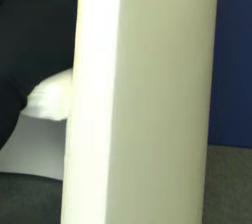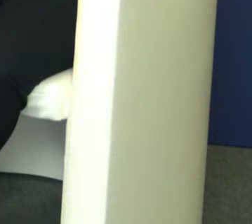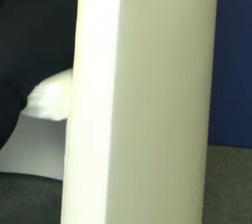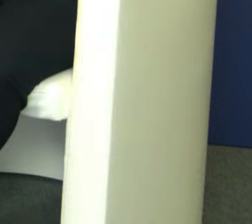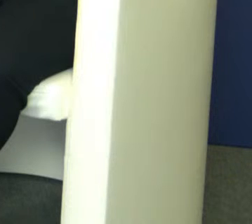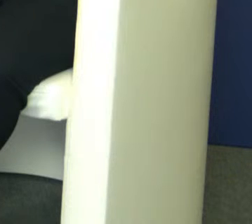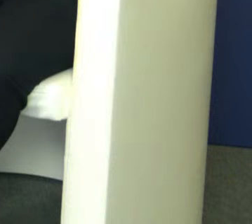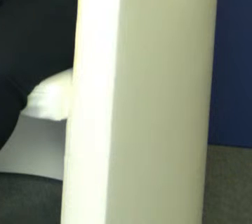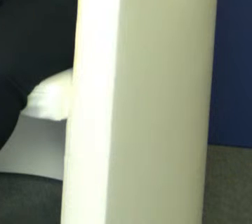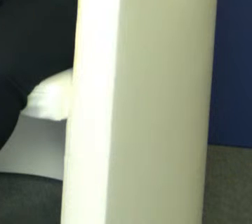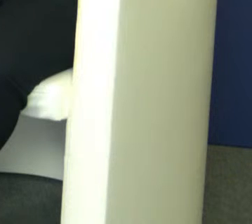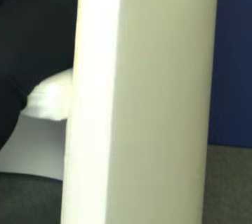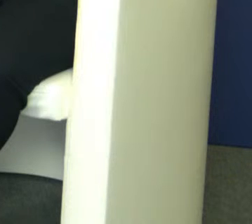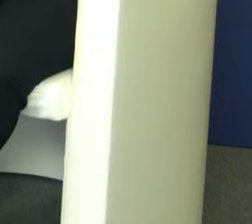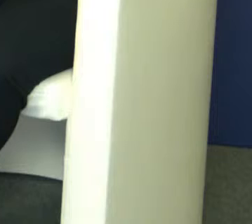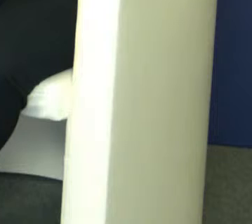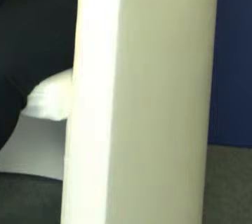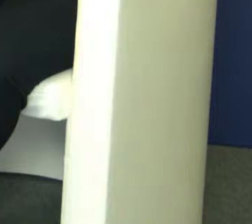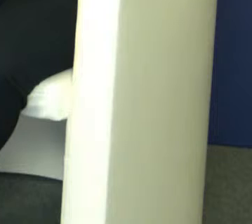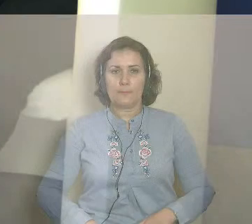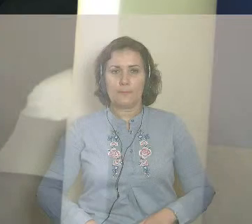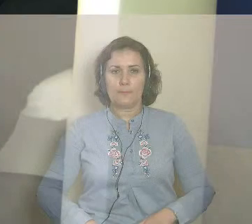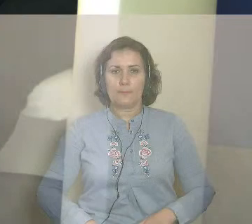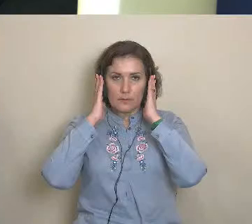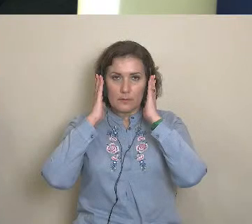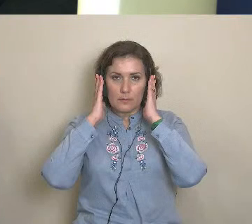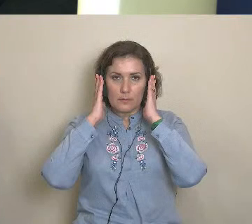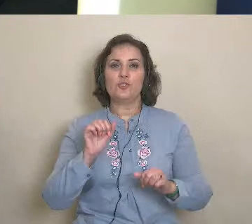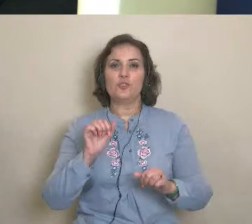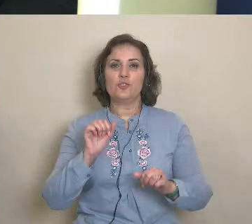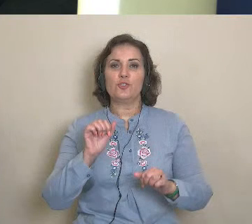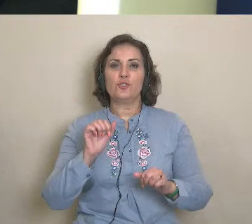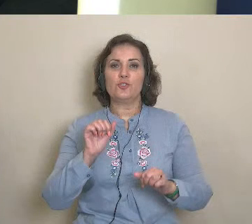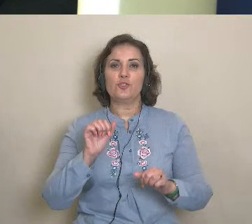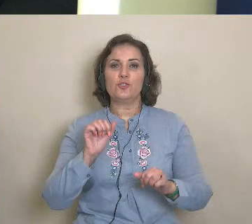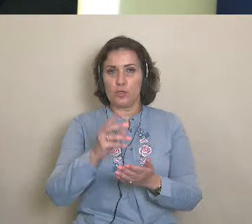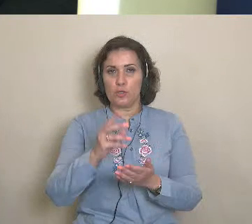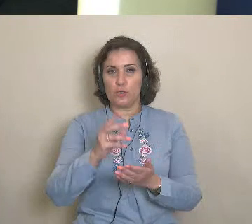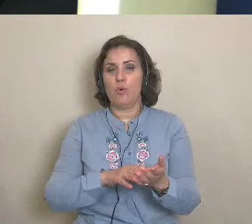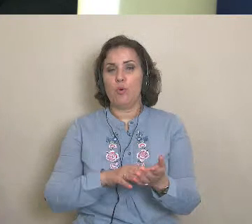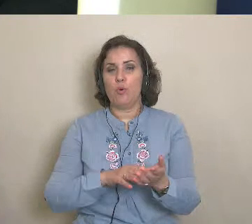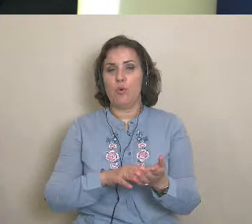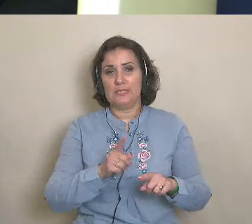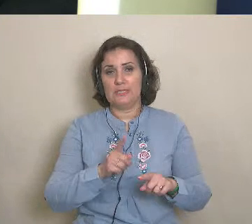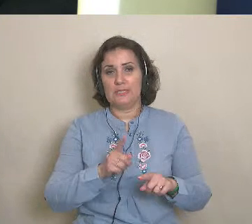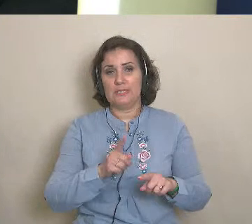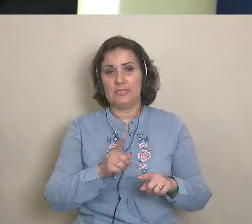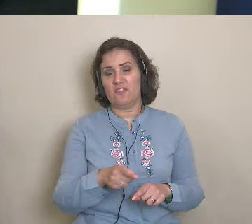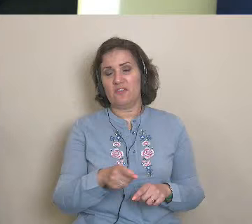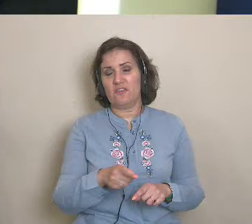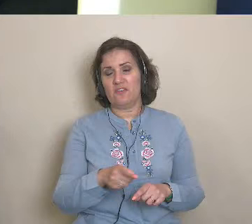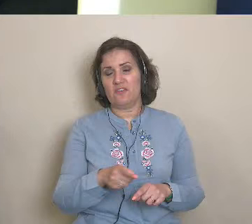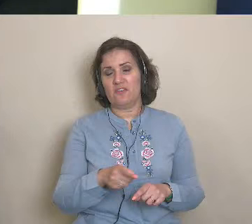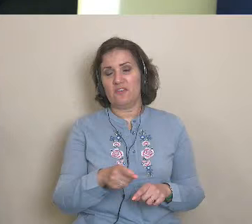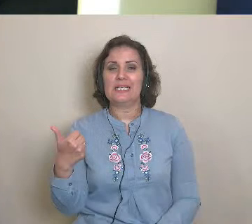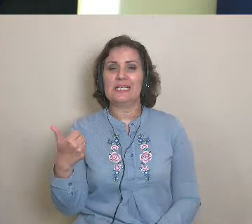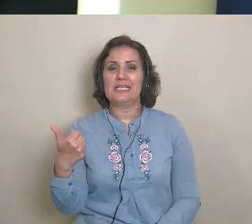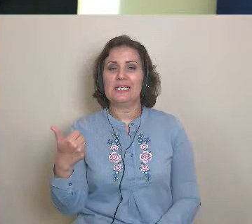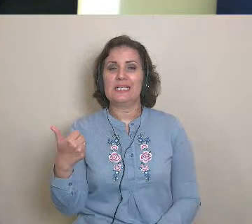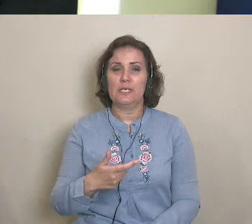комісії перехворіли, повторно їх подавати? So can we submit them as